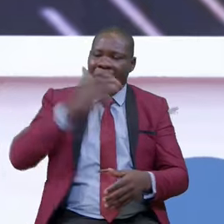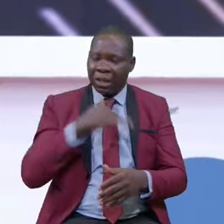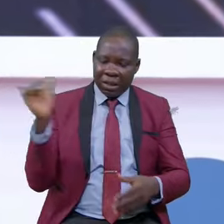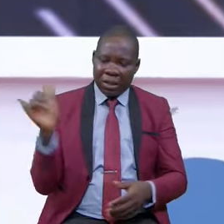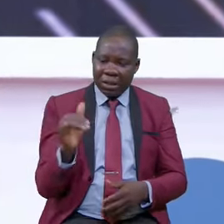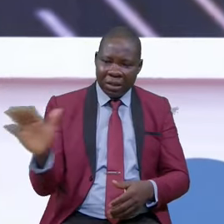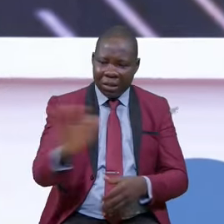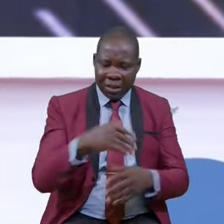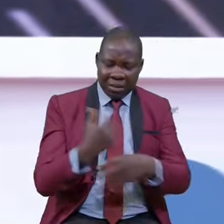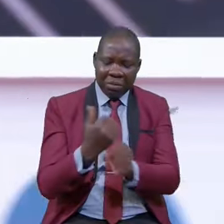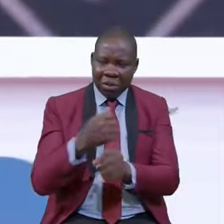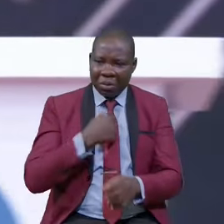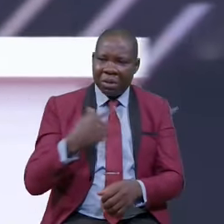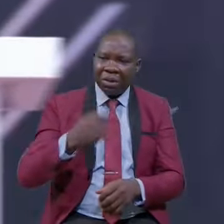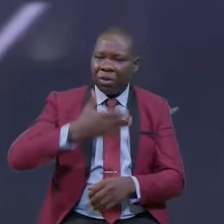t'amène à t'asseoir.